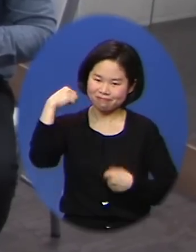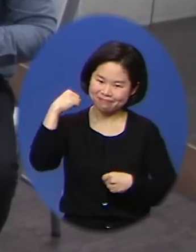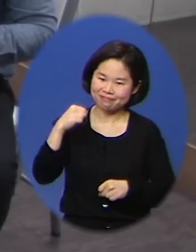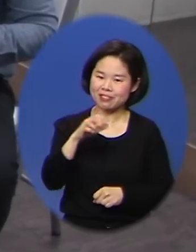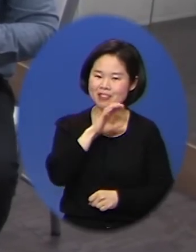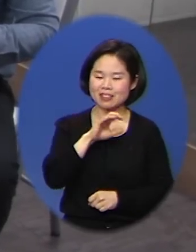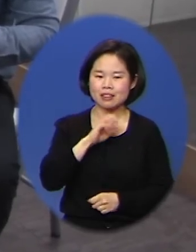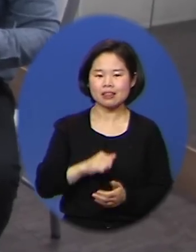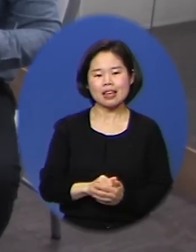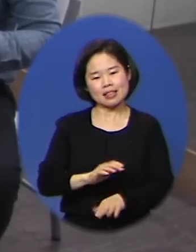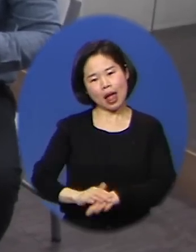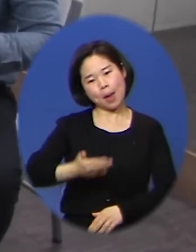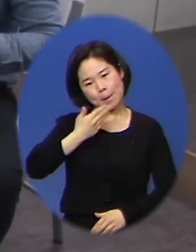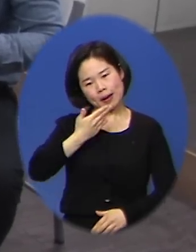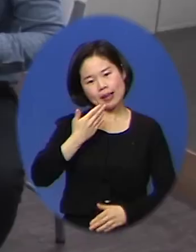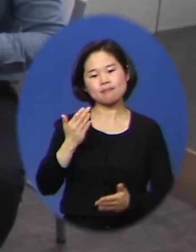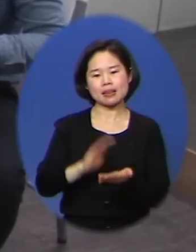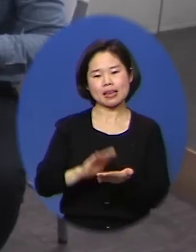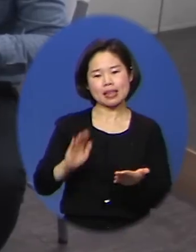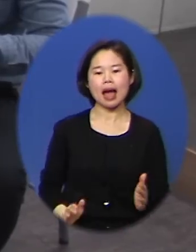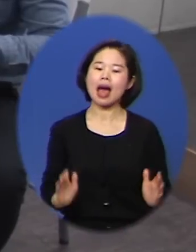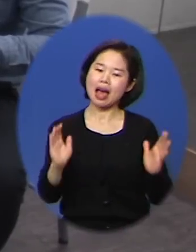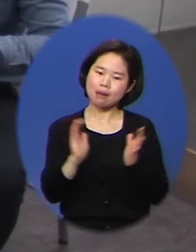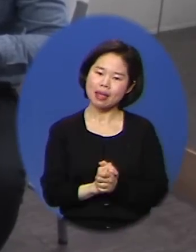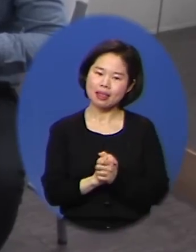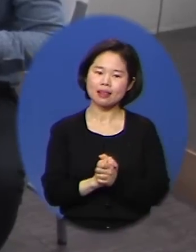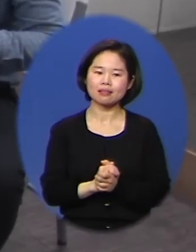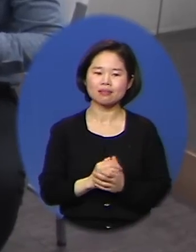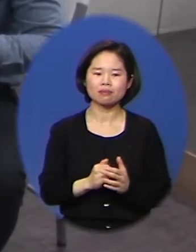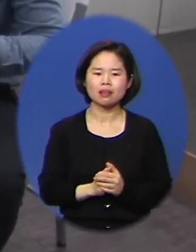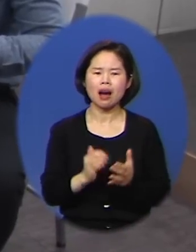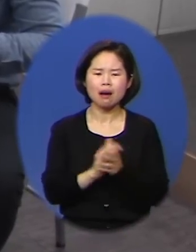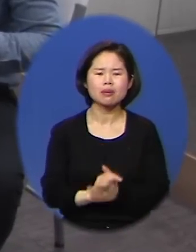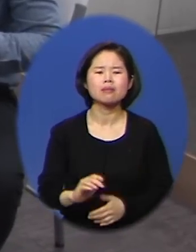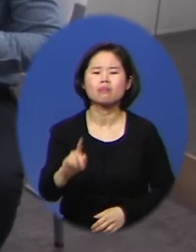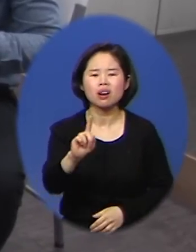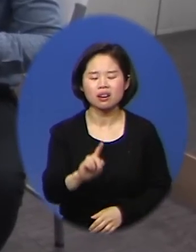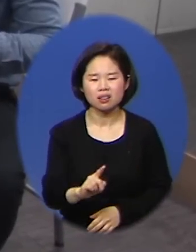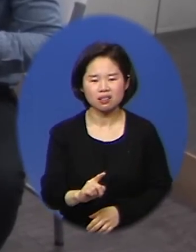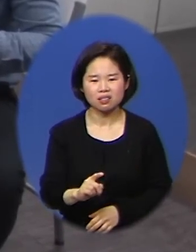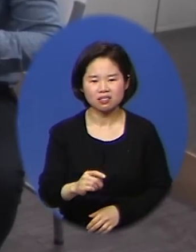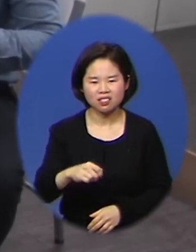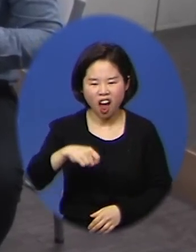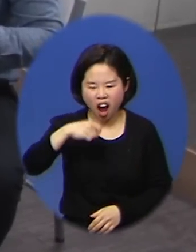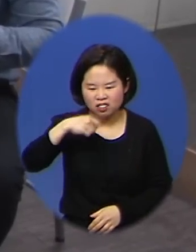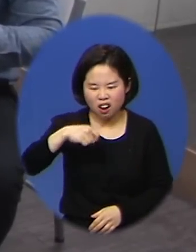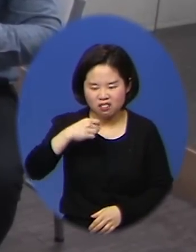잘 먹겠습니다. 아멘. 아멘. 아주 그냥 입에 다 들어가겠다.